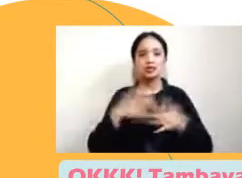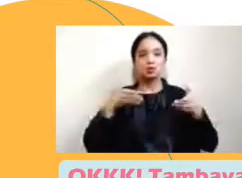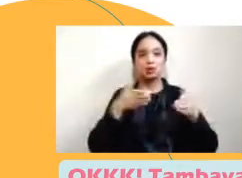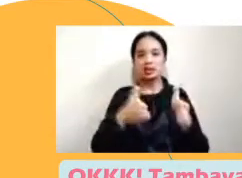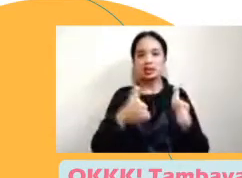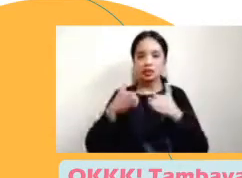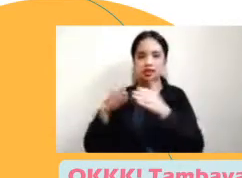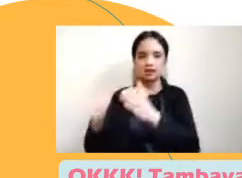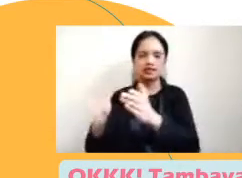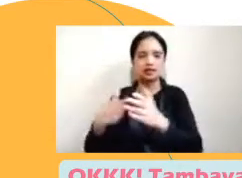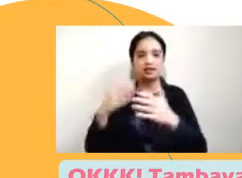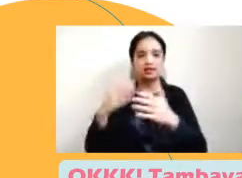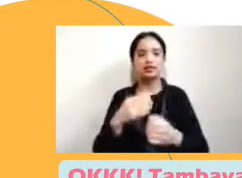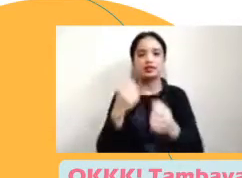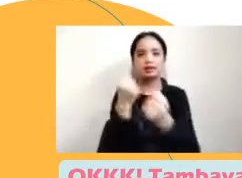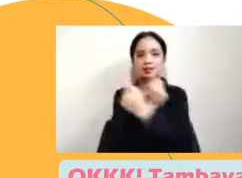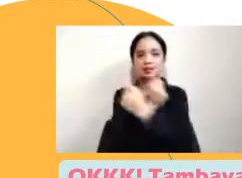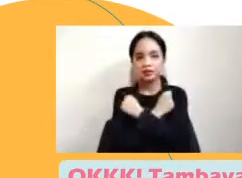Pag-ibig,